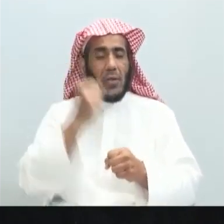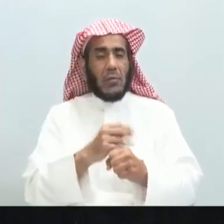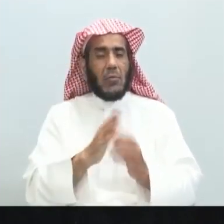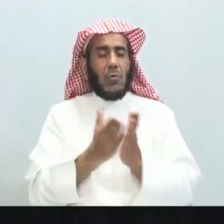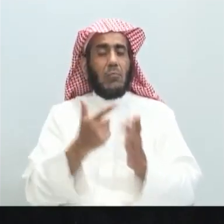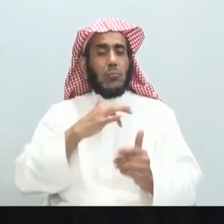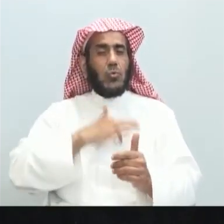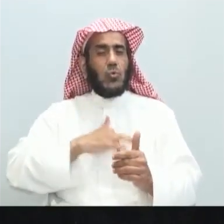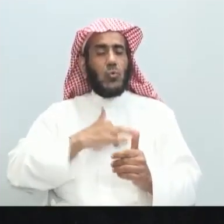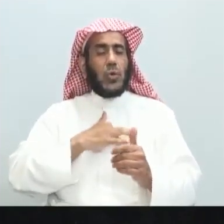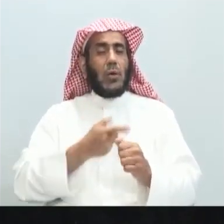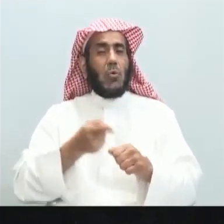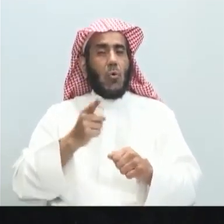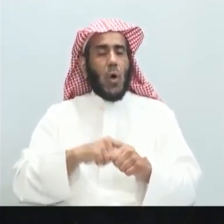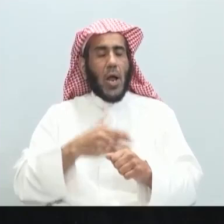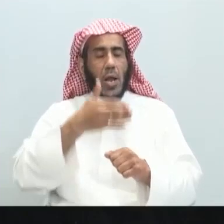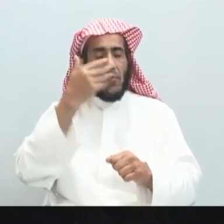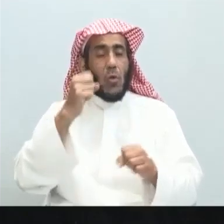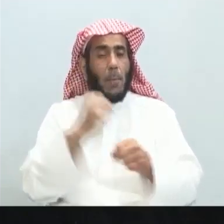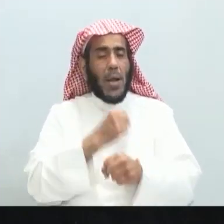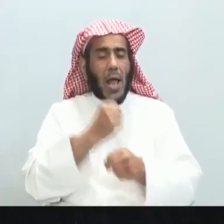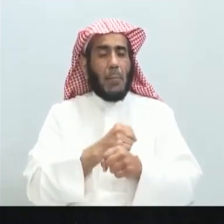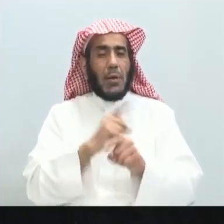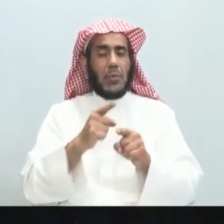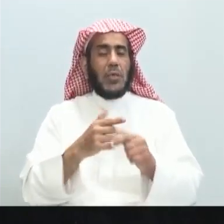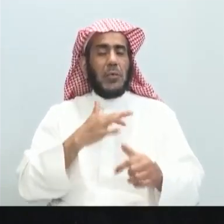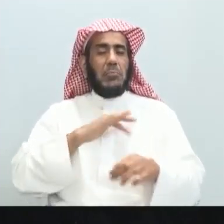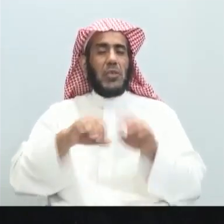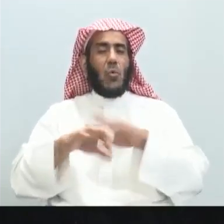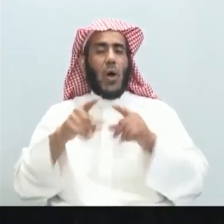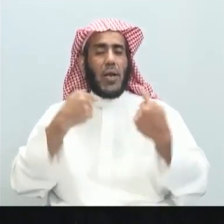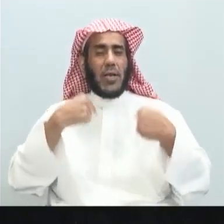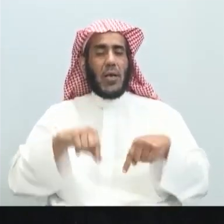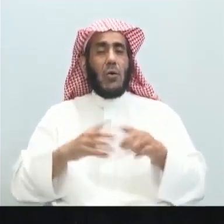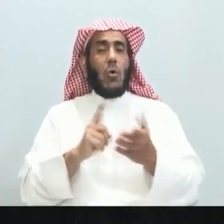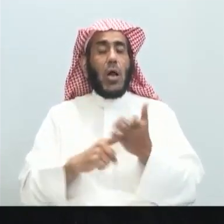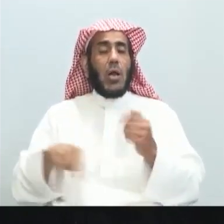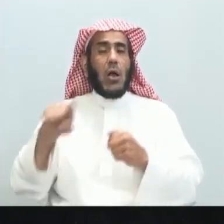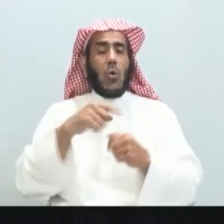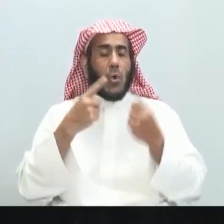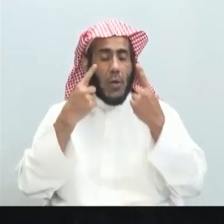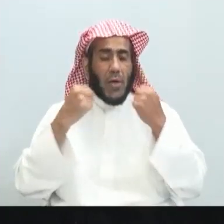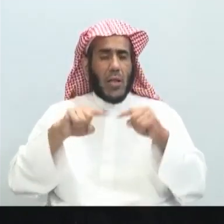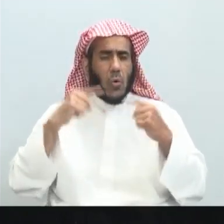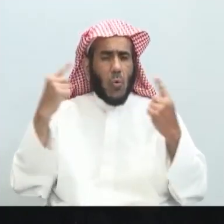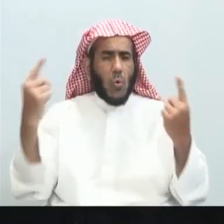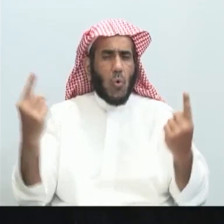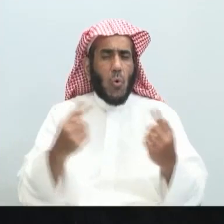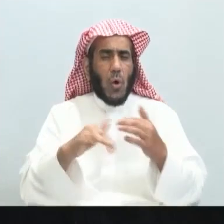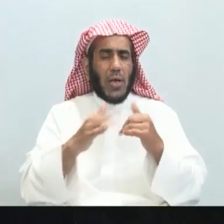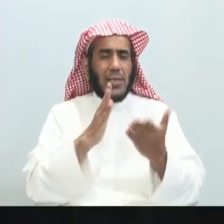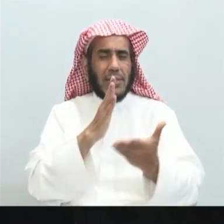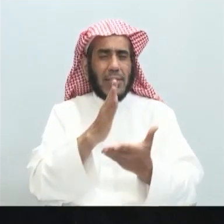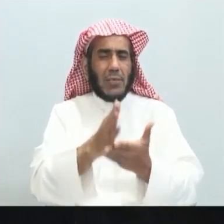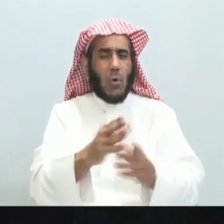بصدورنا وكذلك نحفظه بالعمل به بجوارحه وان نكون في حياتنا كلها نسير على